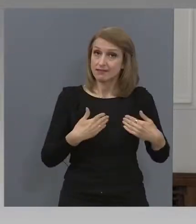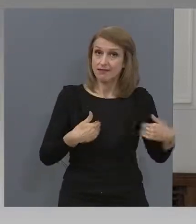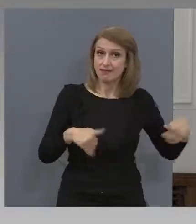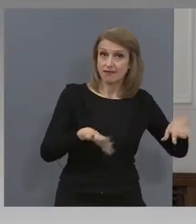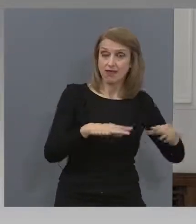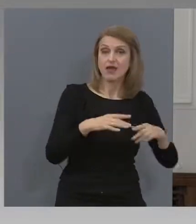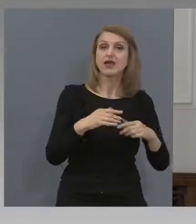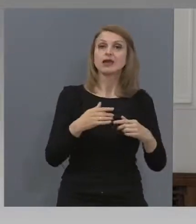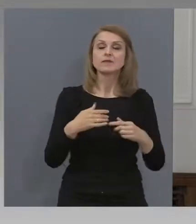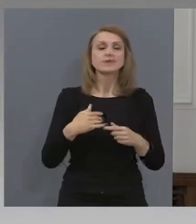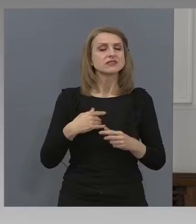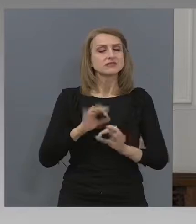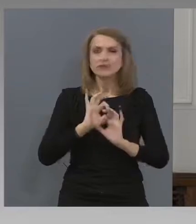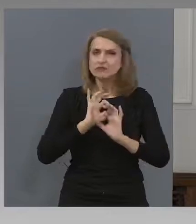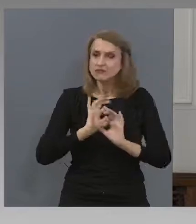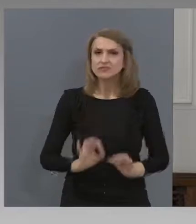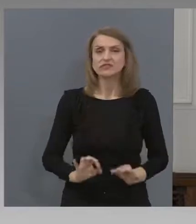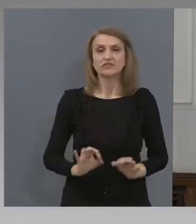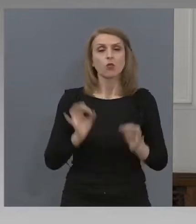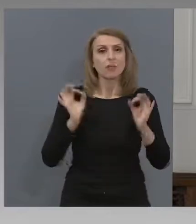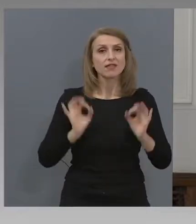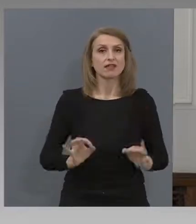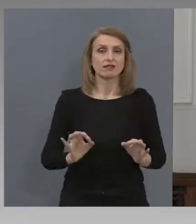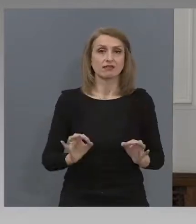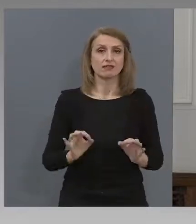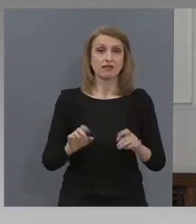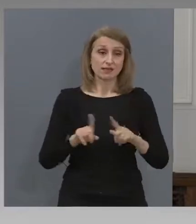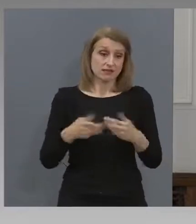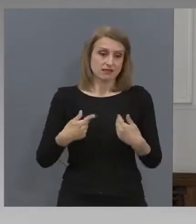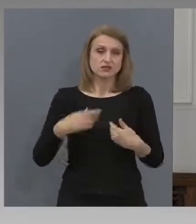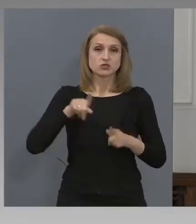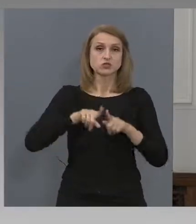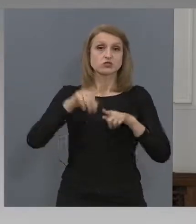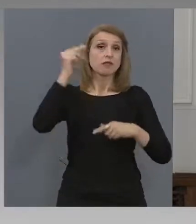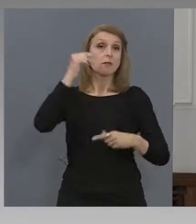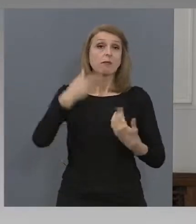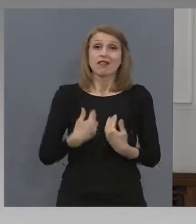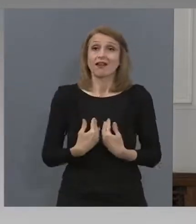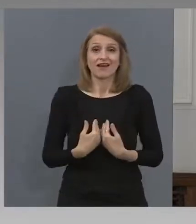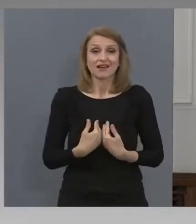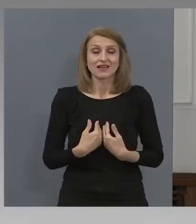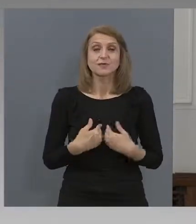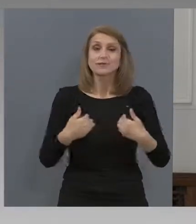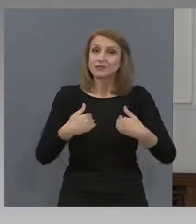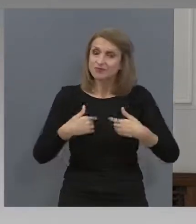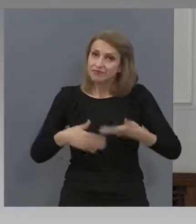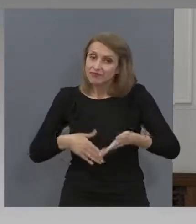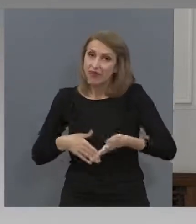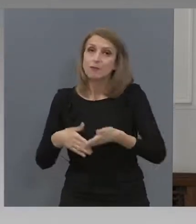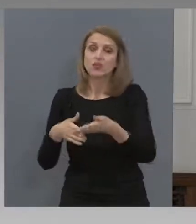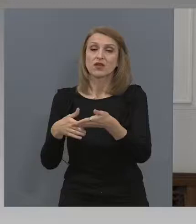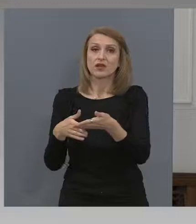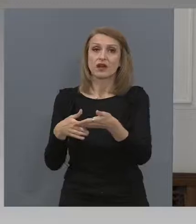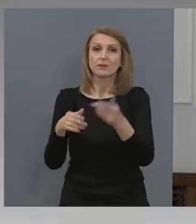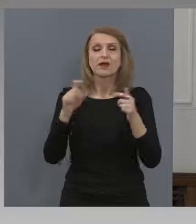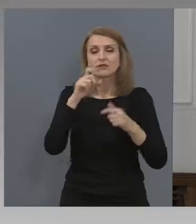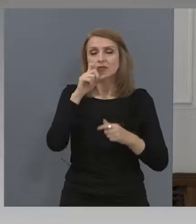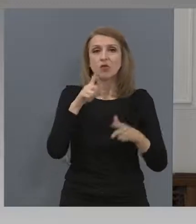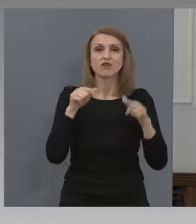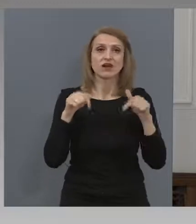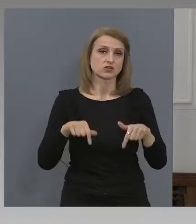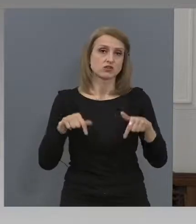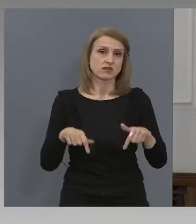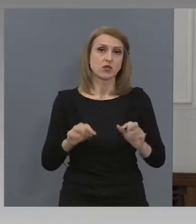убедени и като български мениджмънт на тези компании, и като българи, че тази подкрепа е изключително важна в този